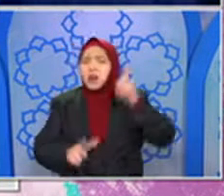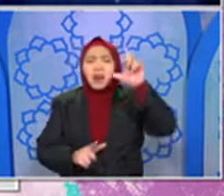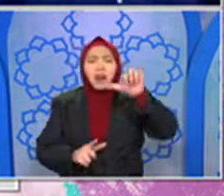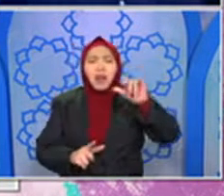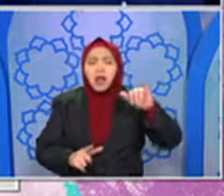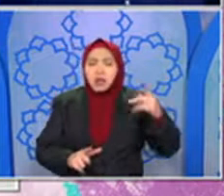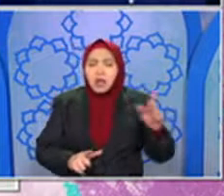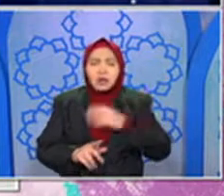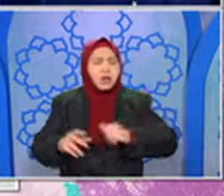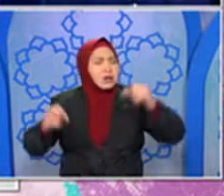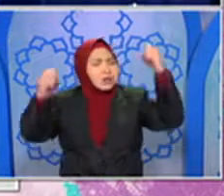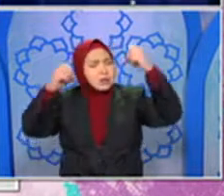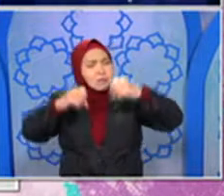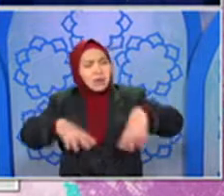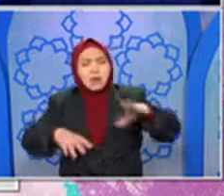وصوركم